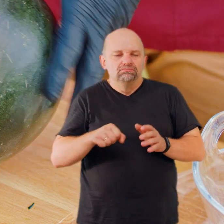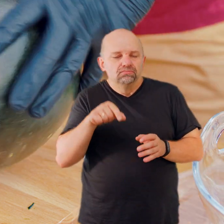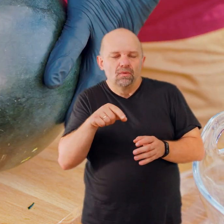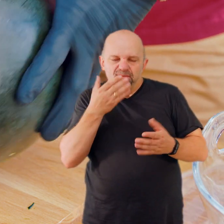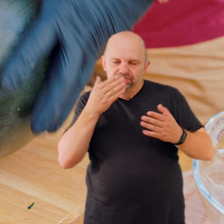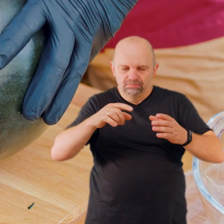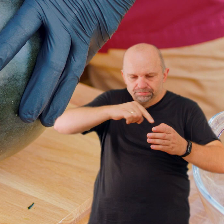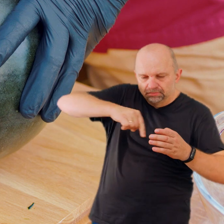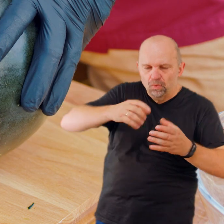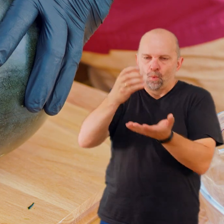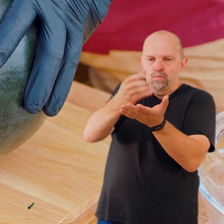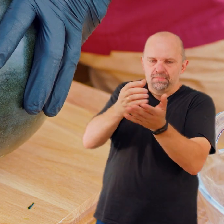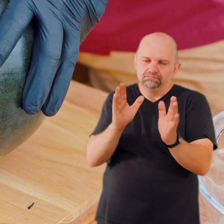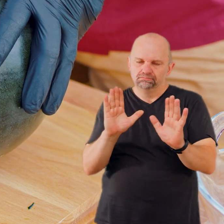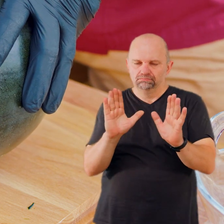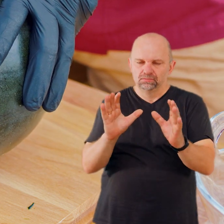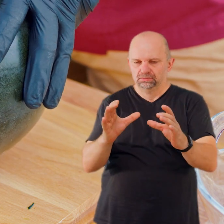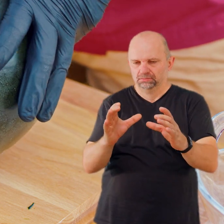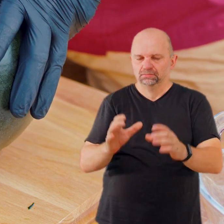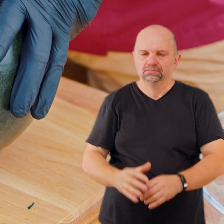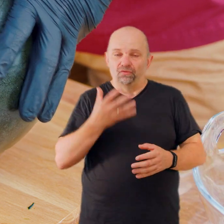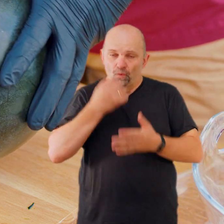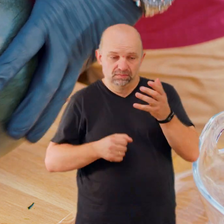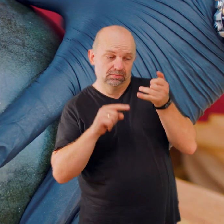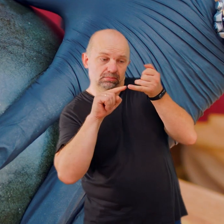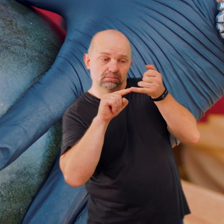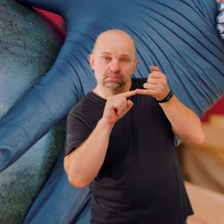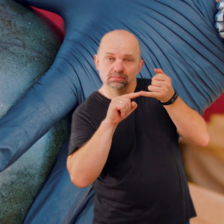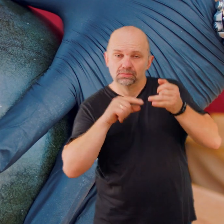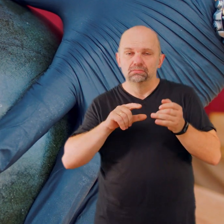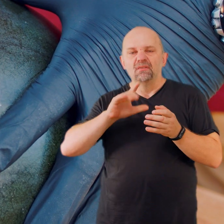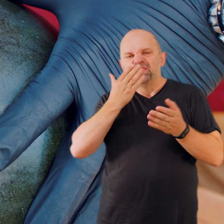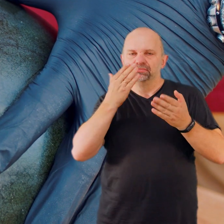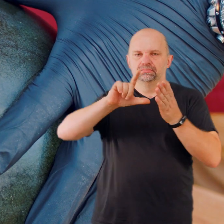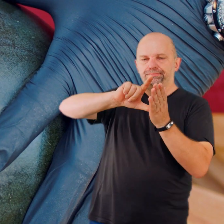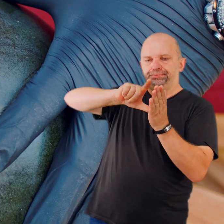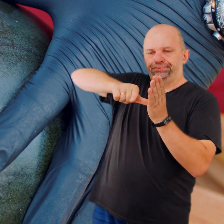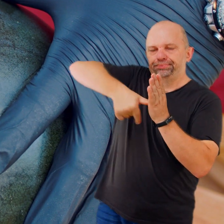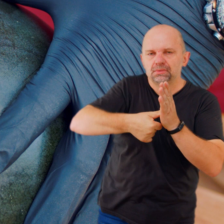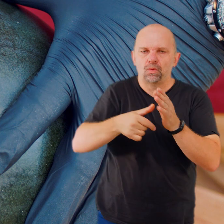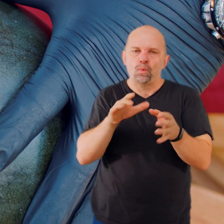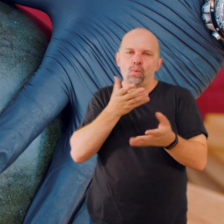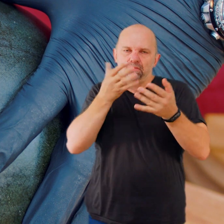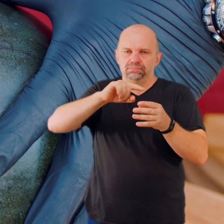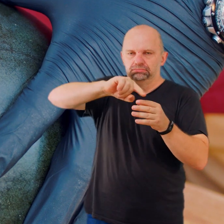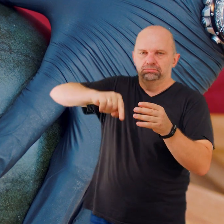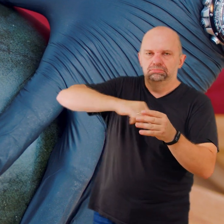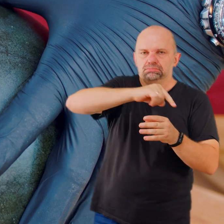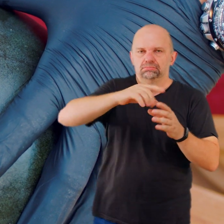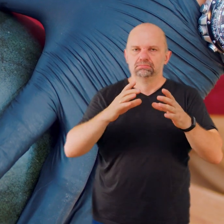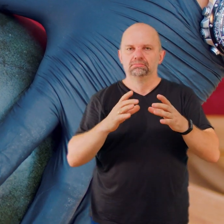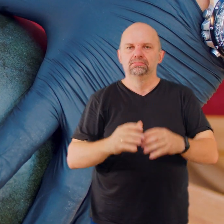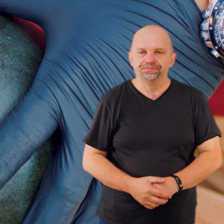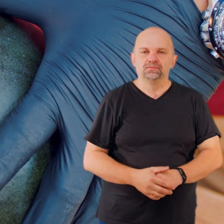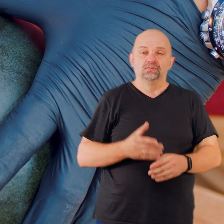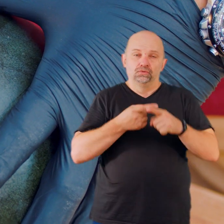nożykiem. Następnie szukamy fajnego miejsca na rozrobienie pierwszego płatka. Pierwszy płatek robimy kolejny raz w pionie.